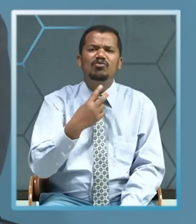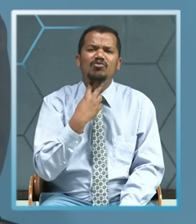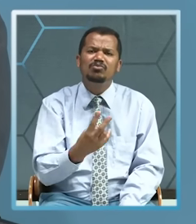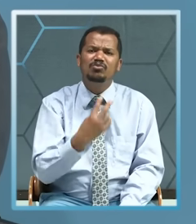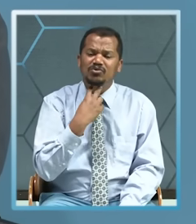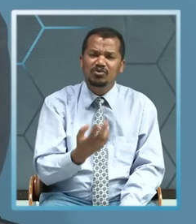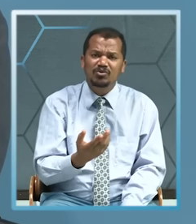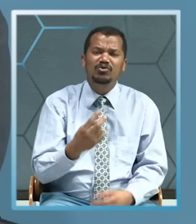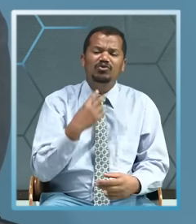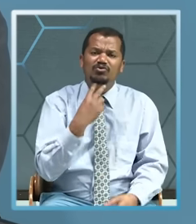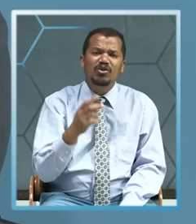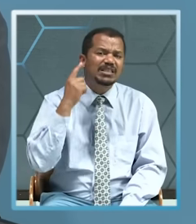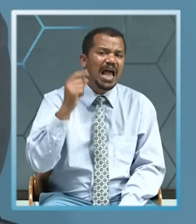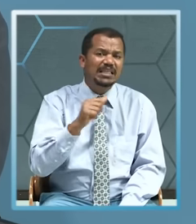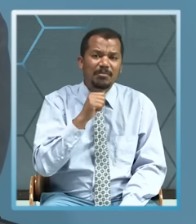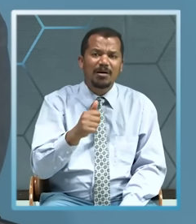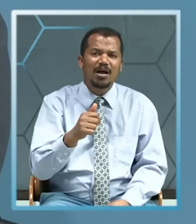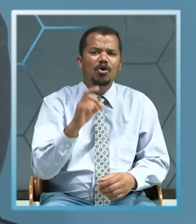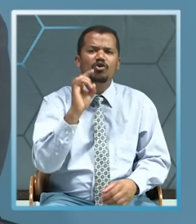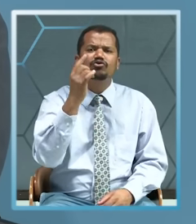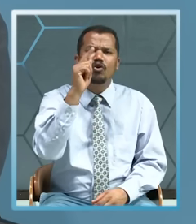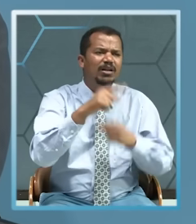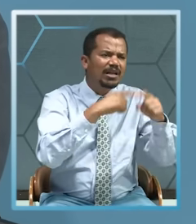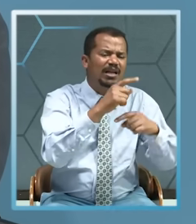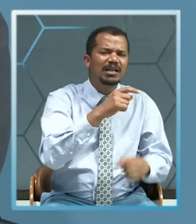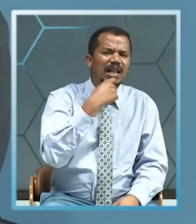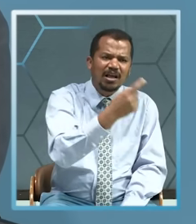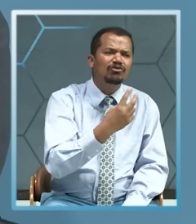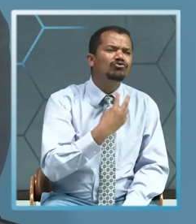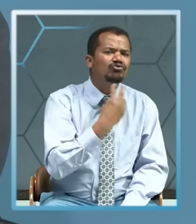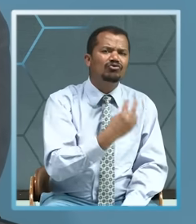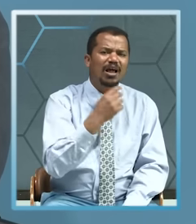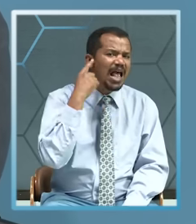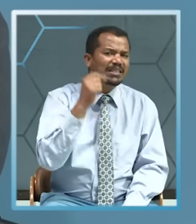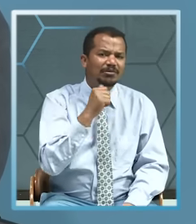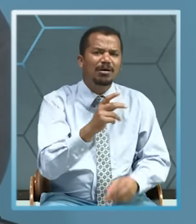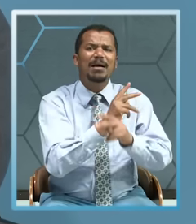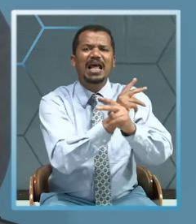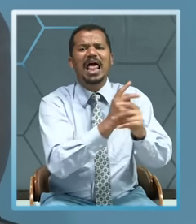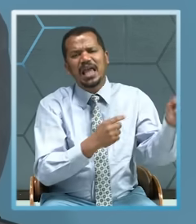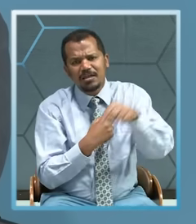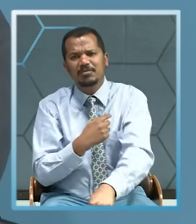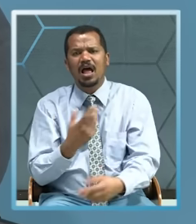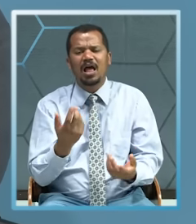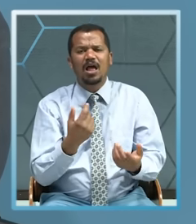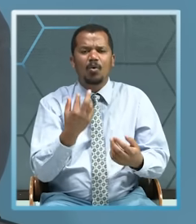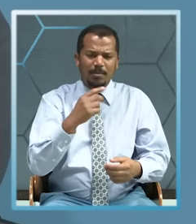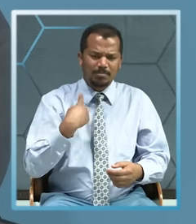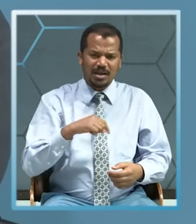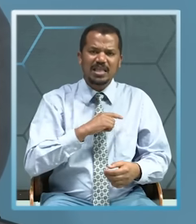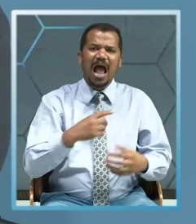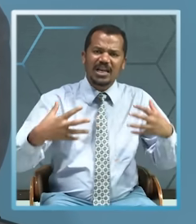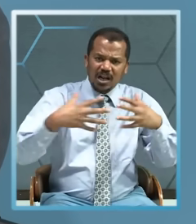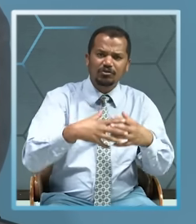ስናመለክት ኡስንል ጮታችን ሳይሰማልን ዞን ሄደን አመልክተን ጮታችን ሳይሰማ ወይ መከላከያ ይግባልን ወይ